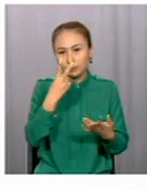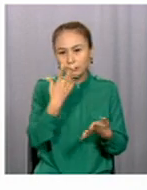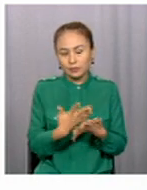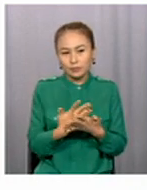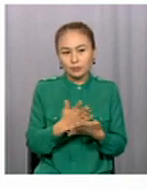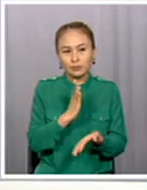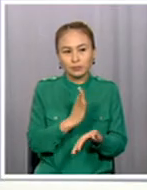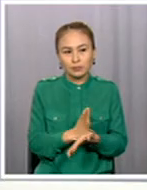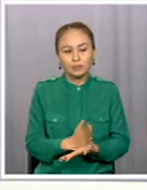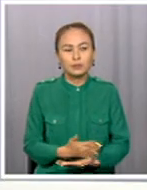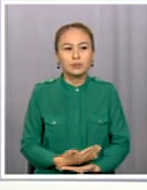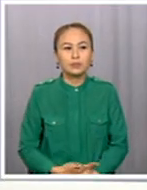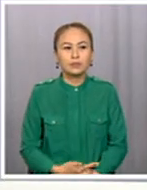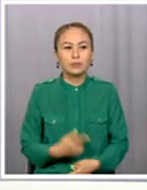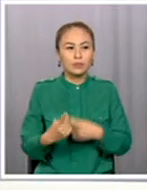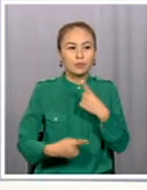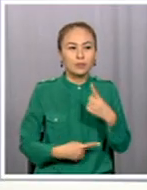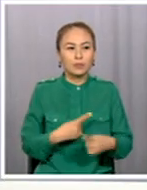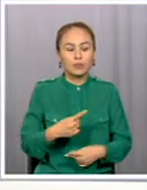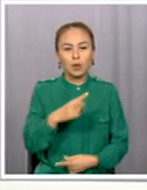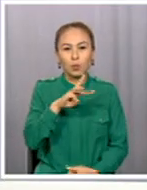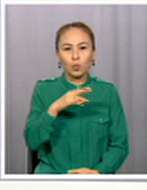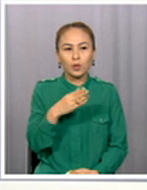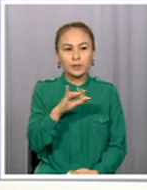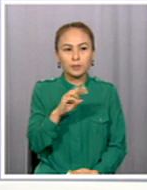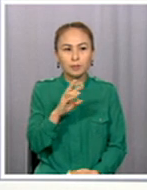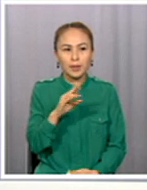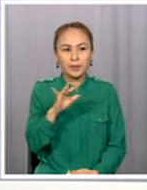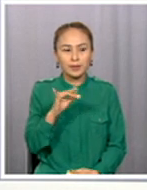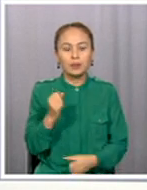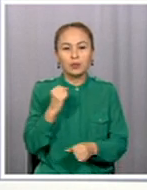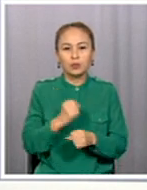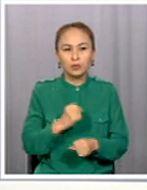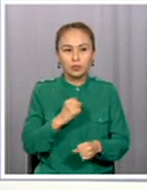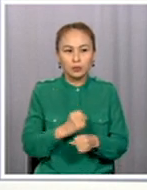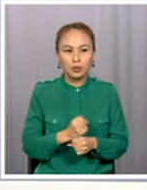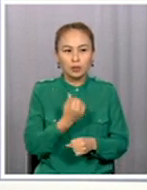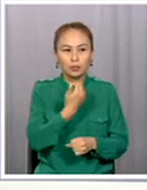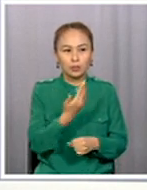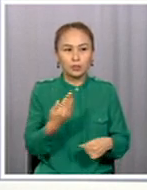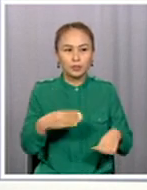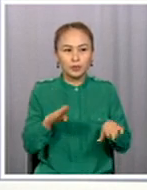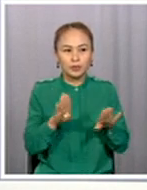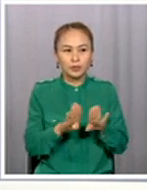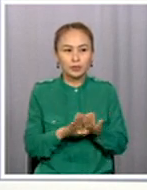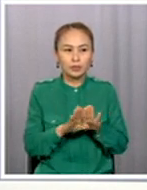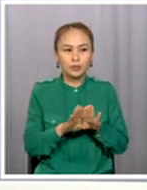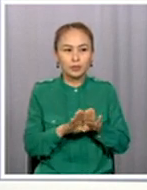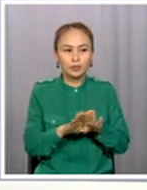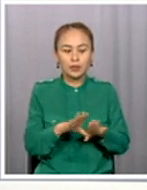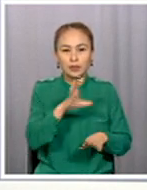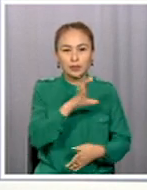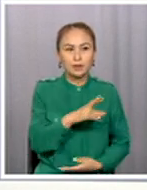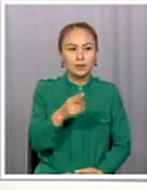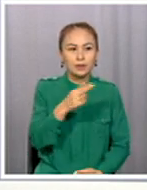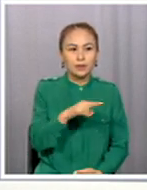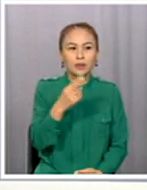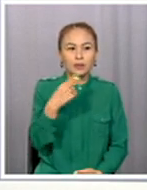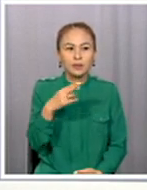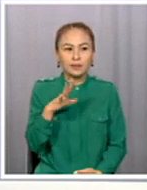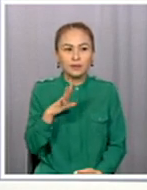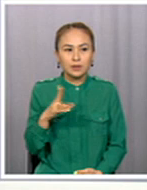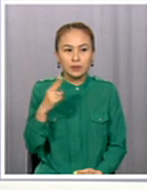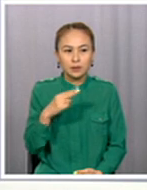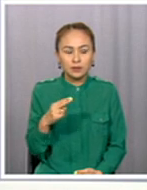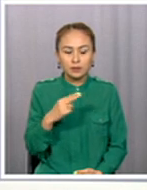көрсетілген. Келесі мультимедиа құрылғылары. Ол бізде CD, DVD,